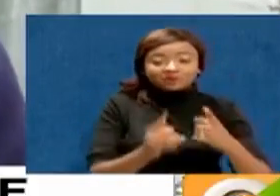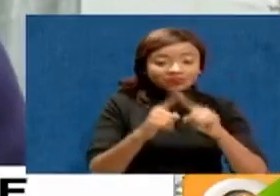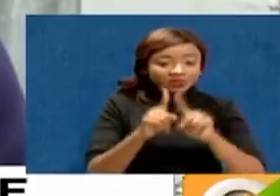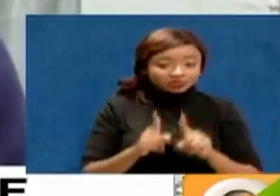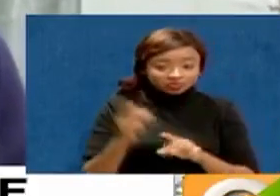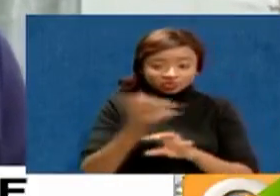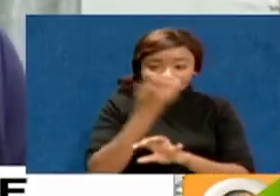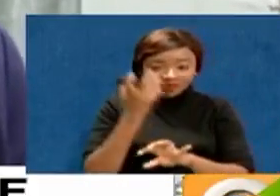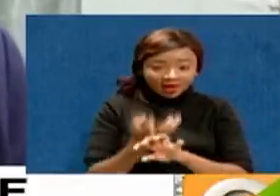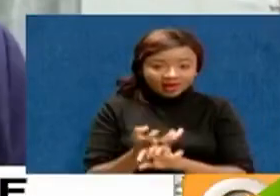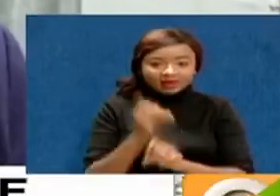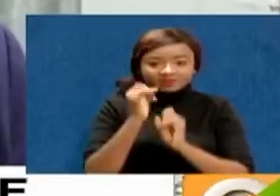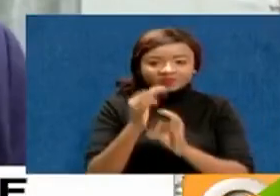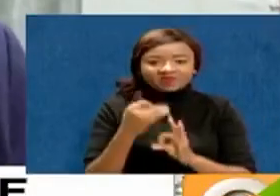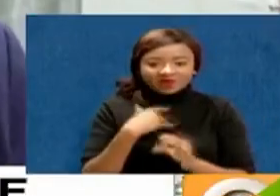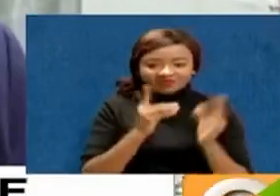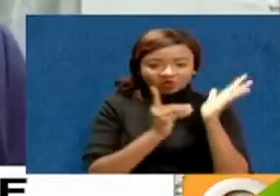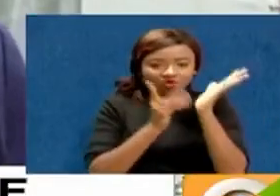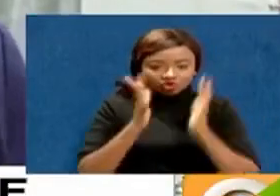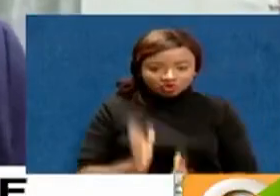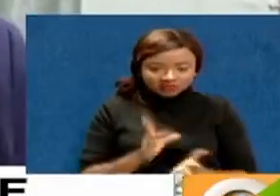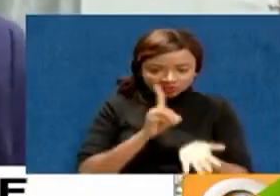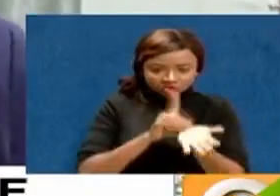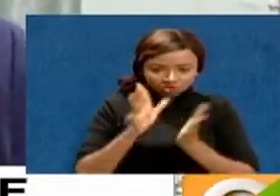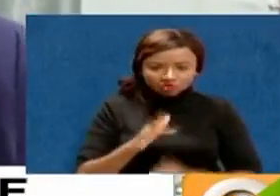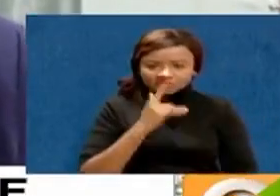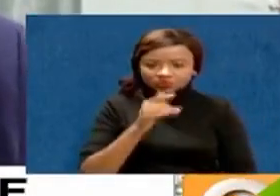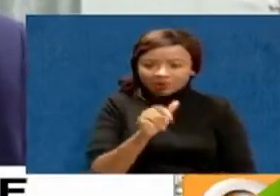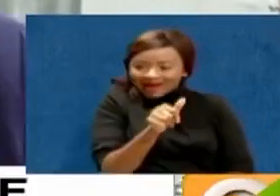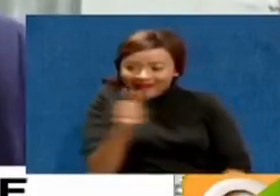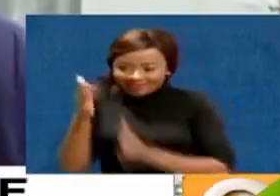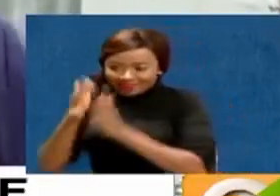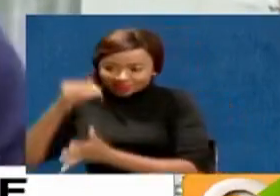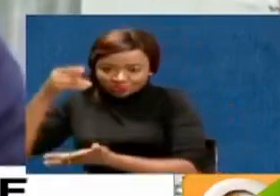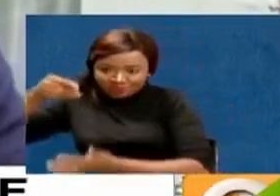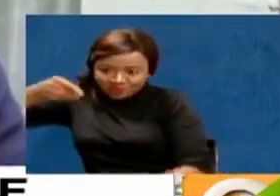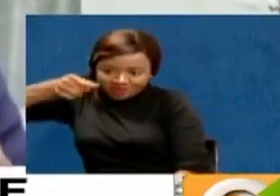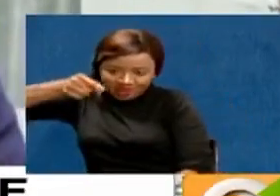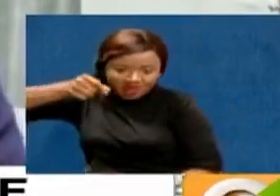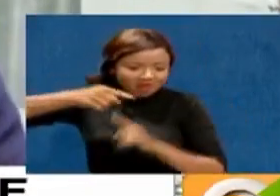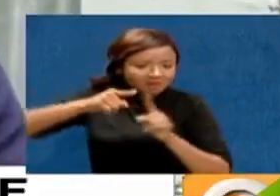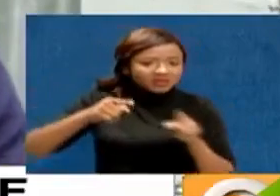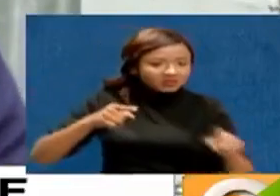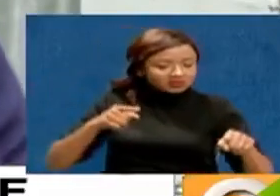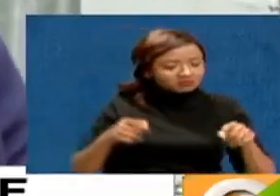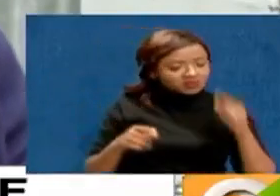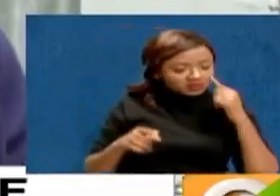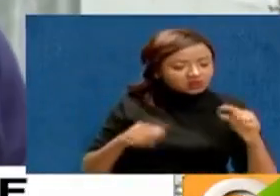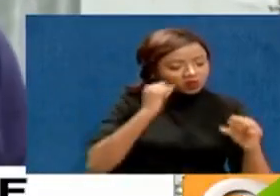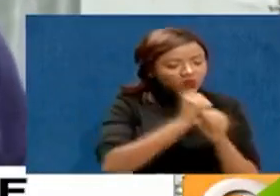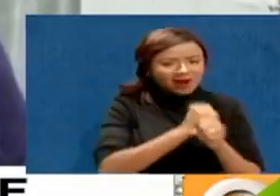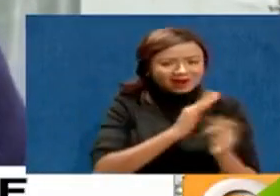pia itakuwa ngumu sana ukiwa na madaktari ambao wanalipwa na mtu mwingine kwingine, na wewe ndio unaangalia hii